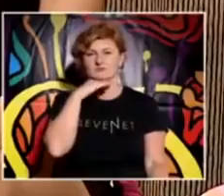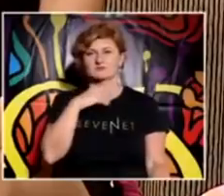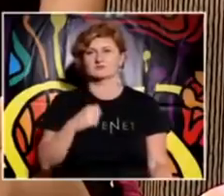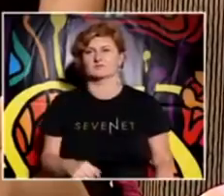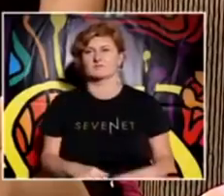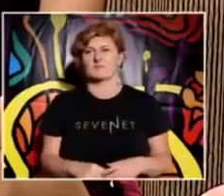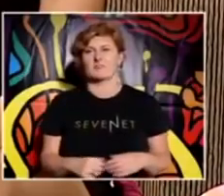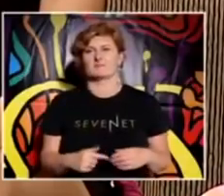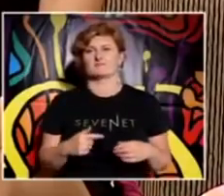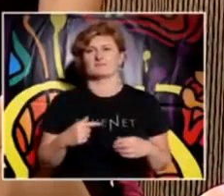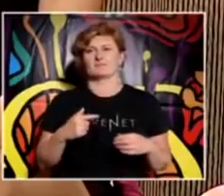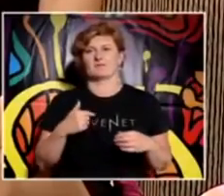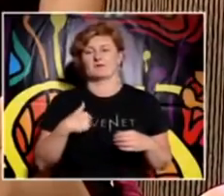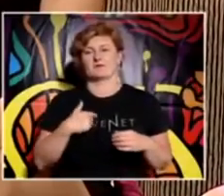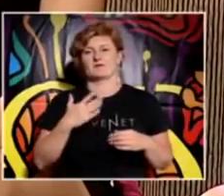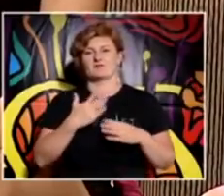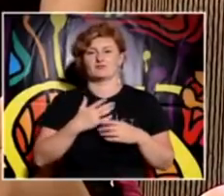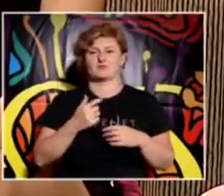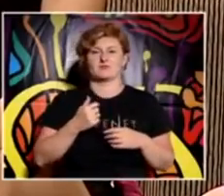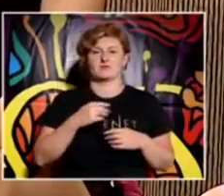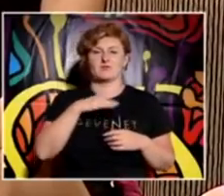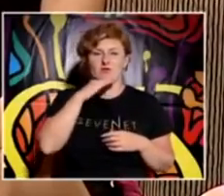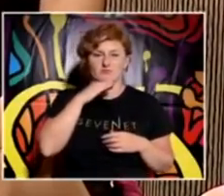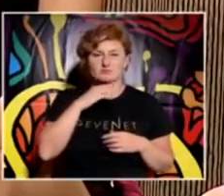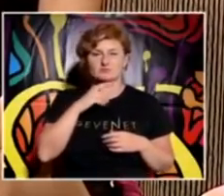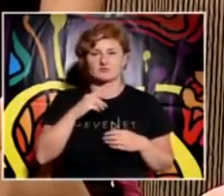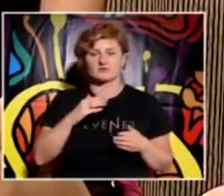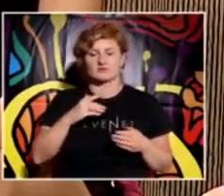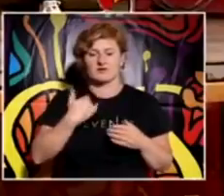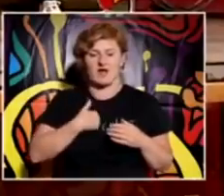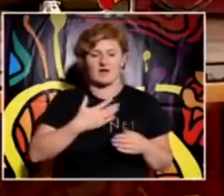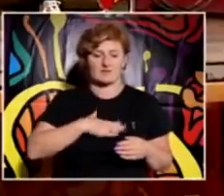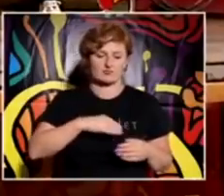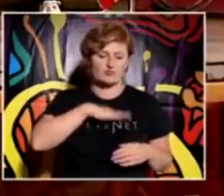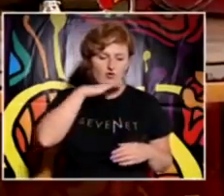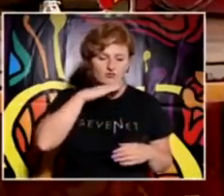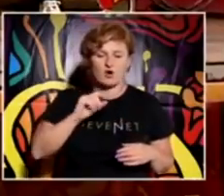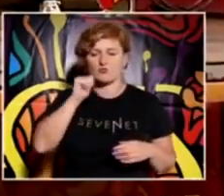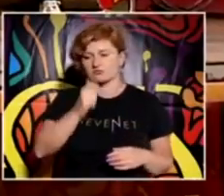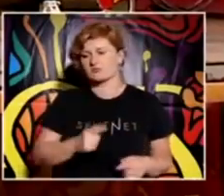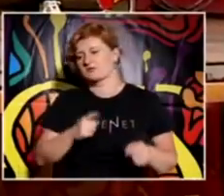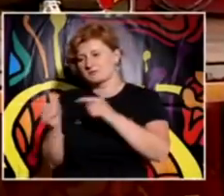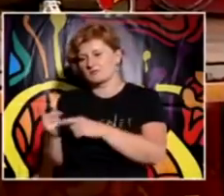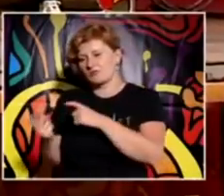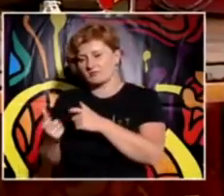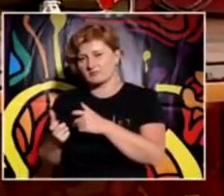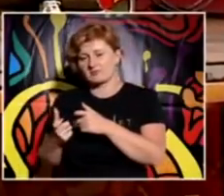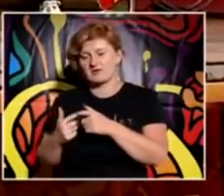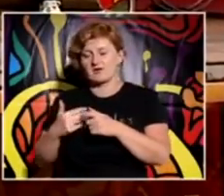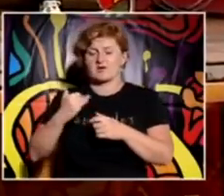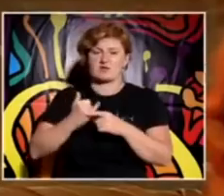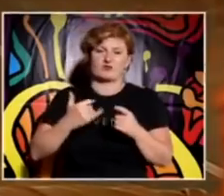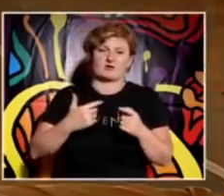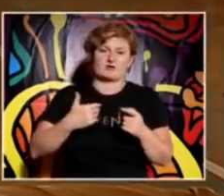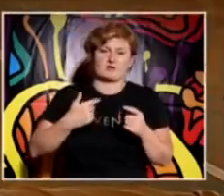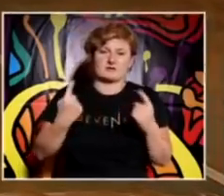jest tak, że okej, jedna osoba ma dosyć jednego dnia, więc druga wtedy bierze cały ten ciężar na siebie i to ona ciągnie ten temat. Jak zdarzy ci się sytuacja,